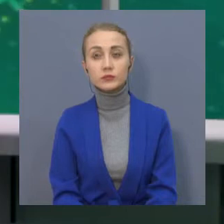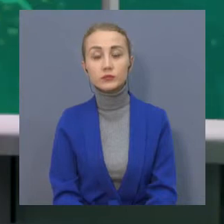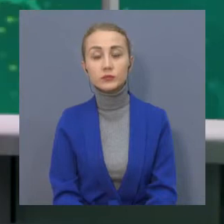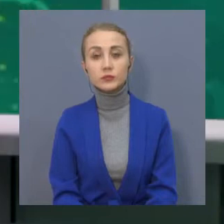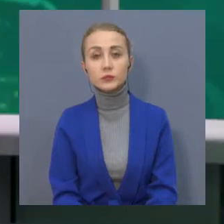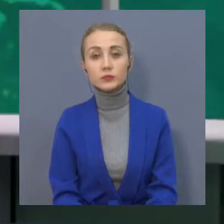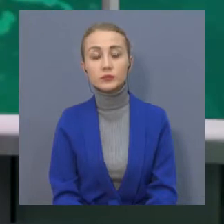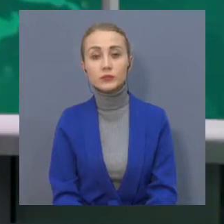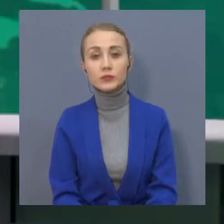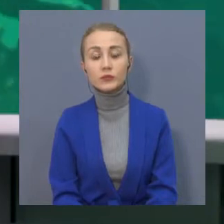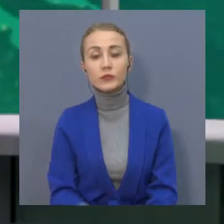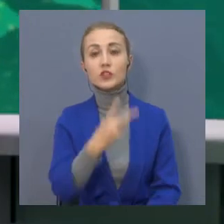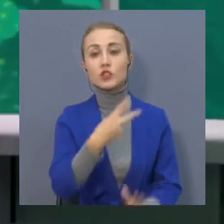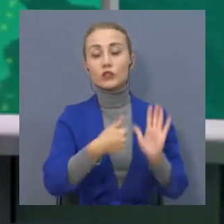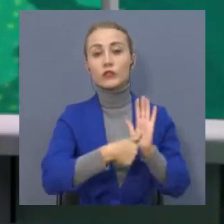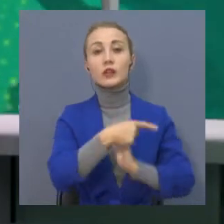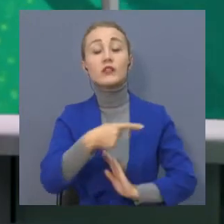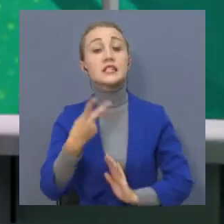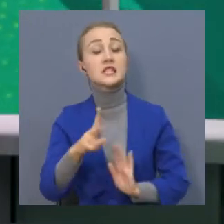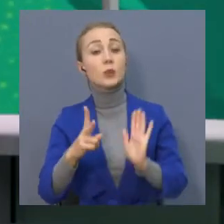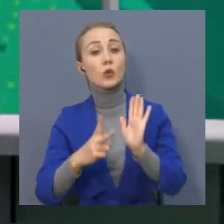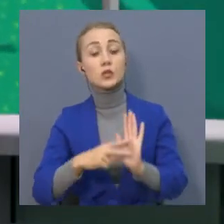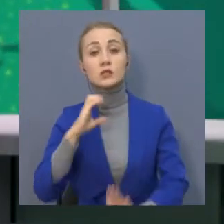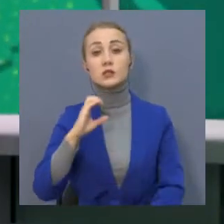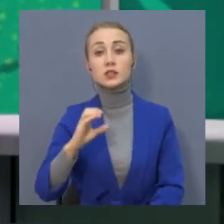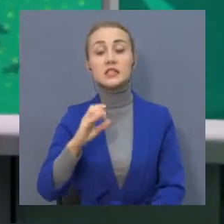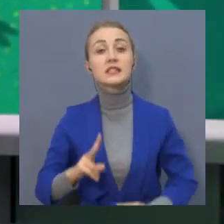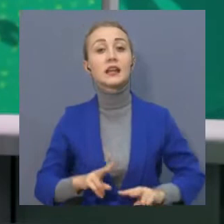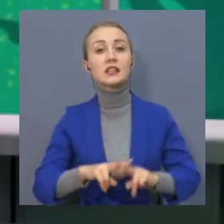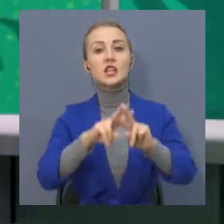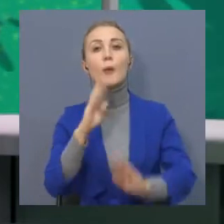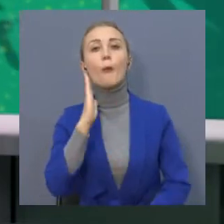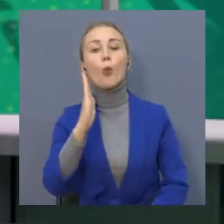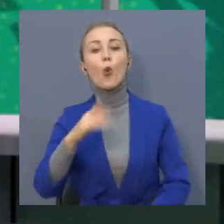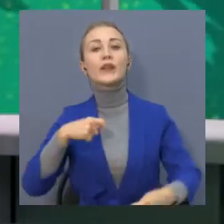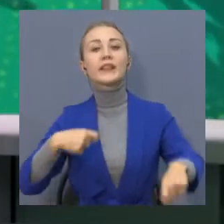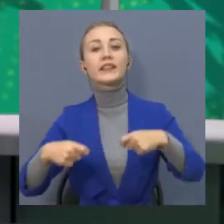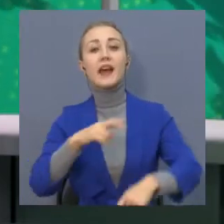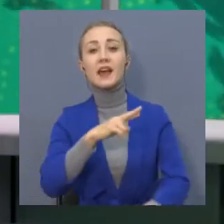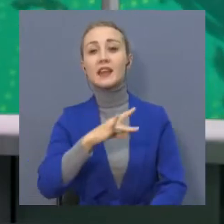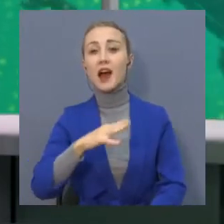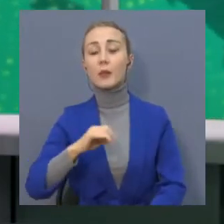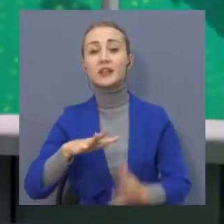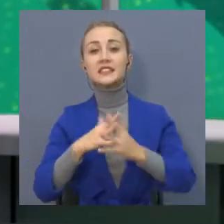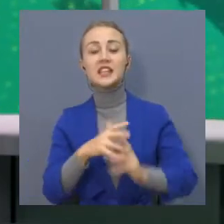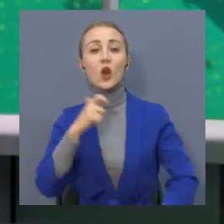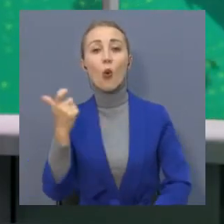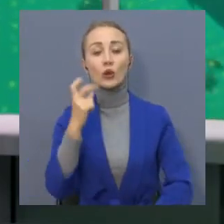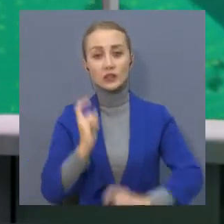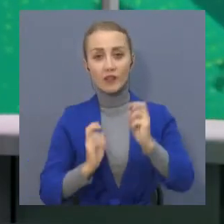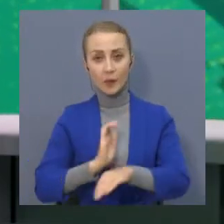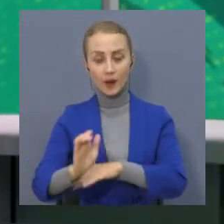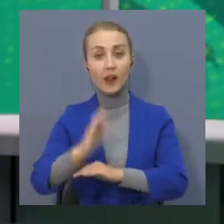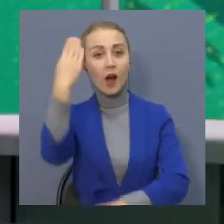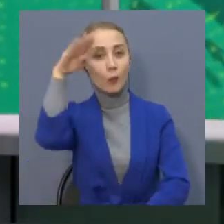Қыркүйектің 26-27 күндері елордасы Нұрсұлтан қаласында Ақмола облысының ауыл шаруашылығы тауар өндірушілерінің қатысуымен жәрмеңке